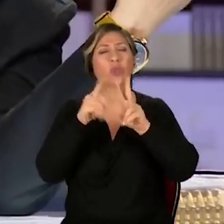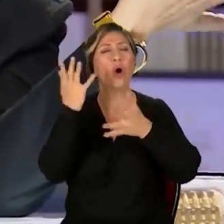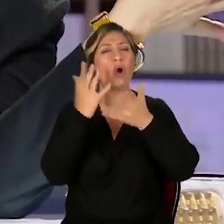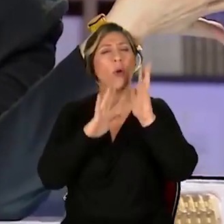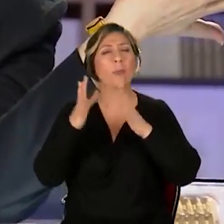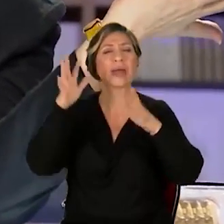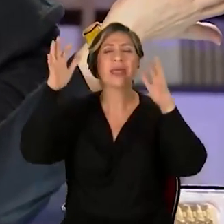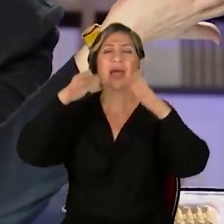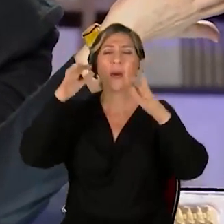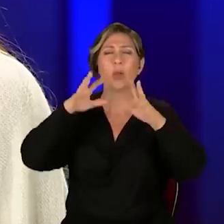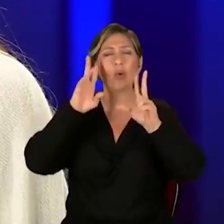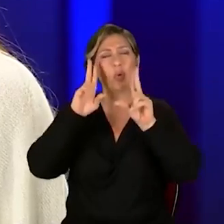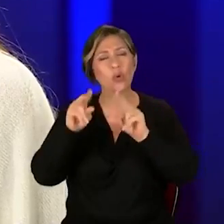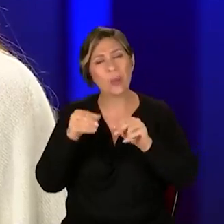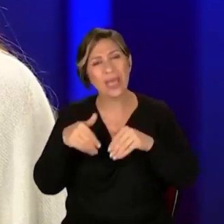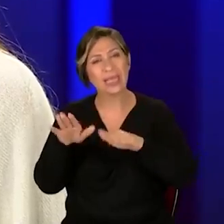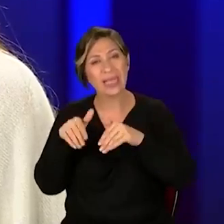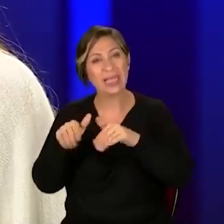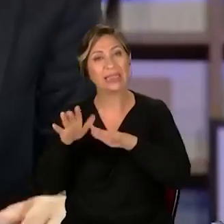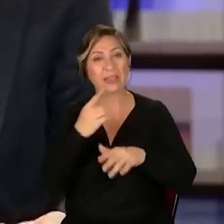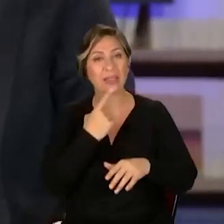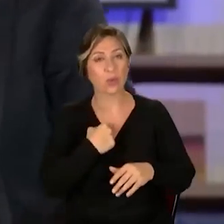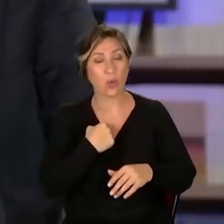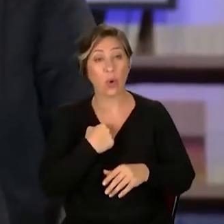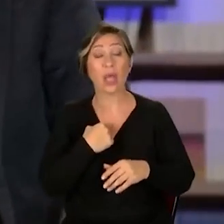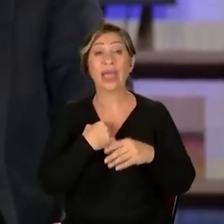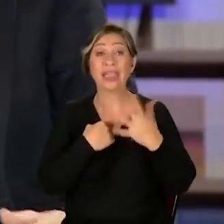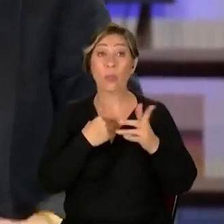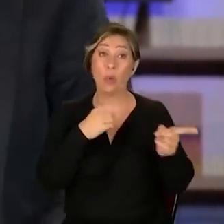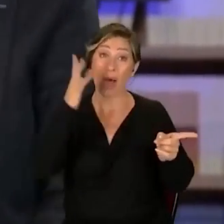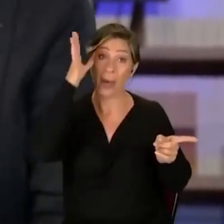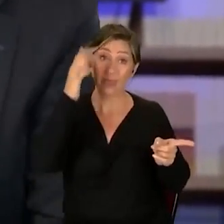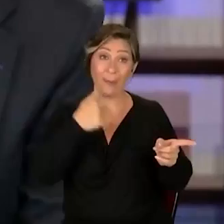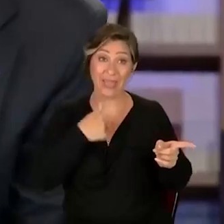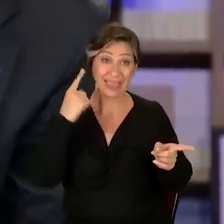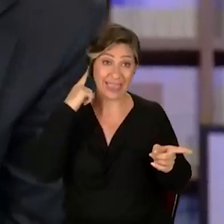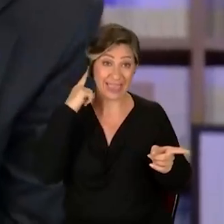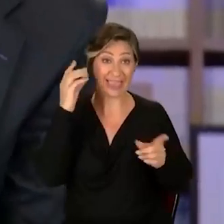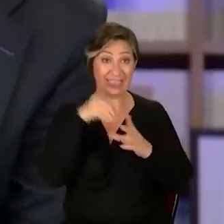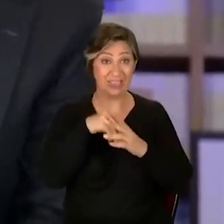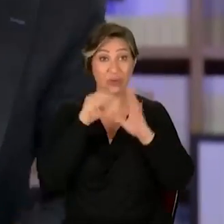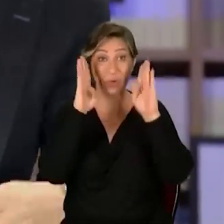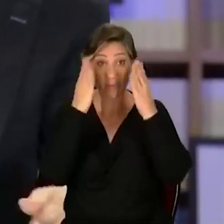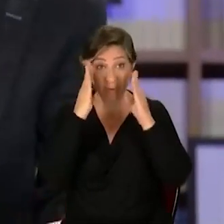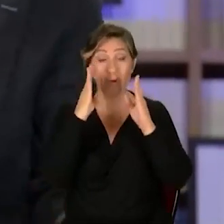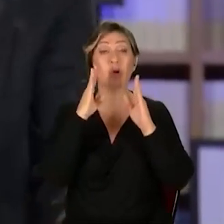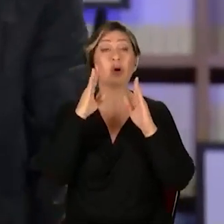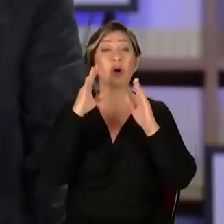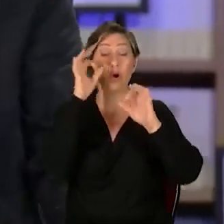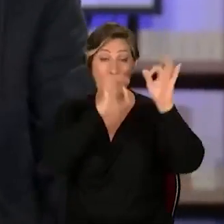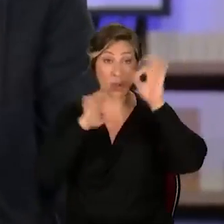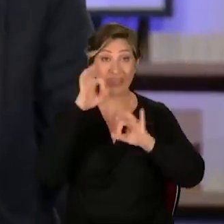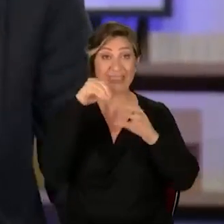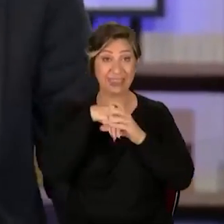şırıl yağmurlarla uyumaya gönderiyor. Demek ki bu ya bu aptal beni dinlediği için Facebook ve Google üzerinden